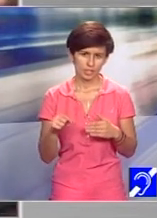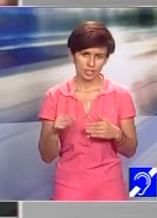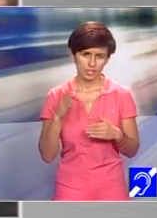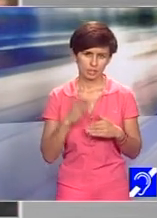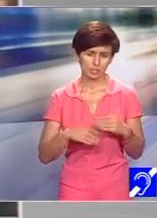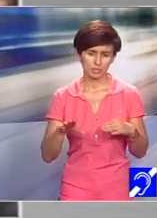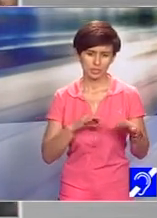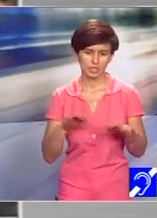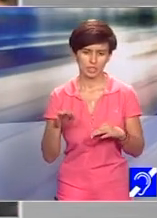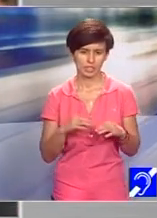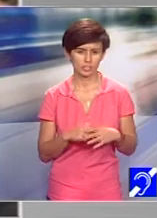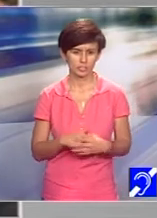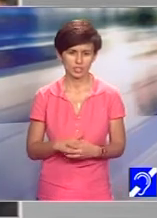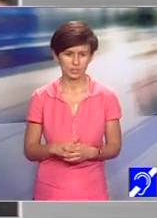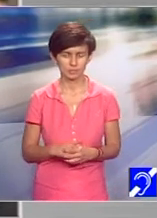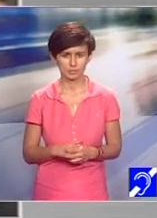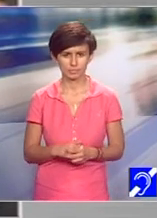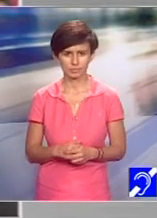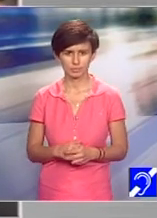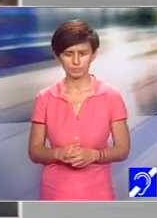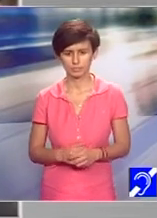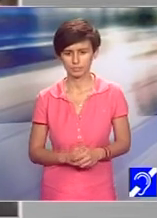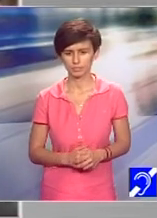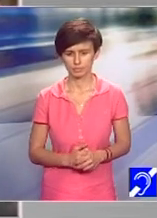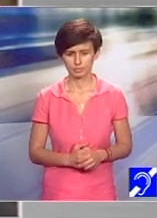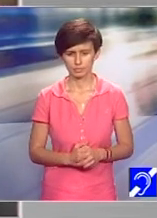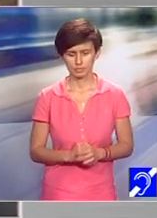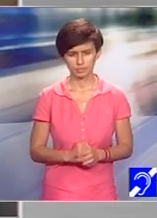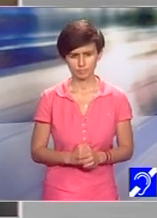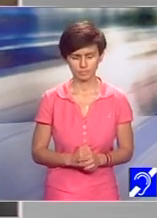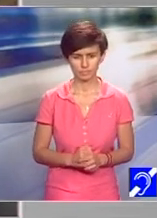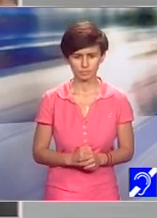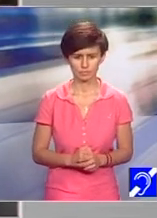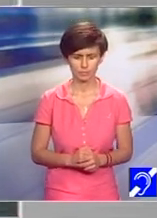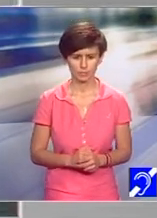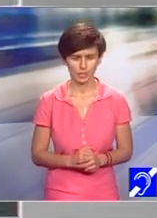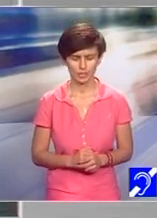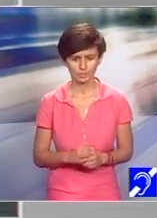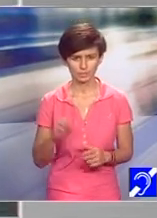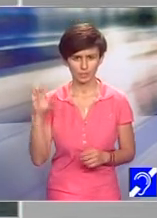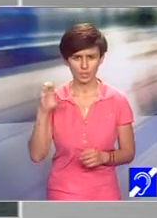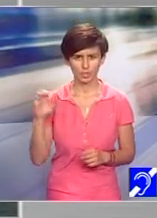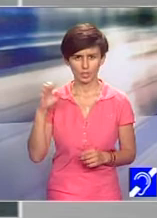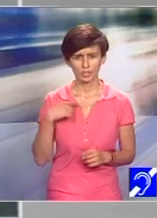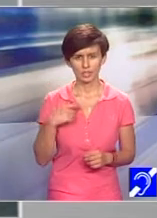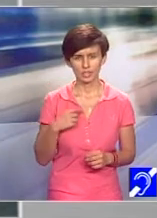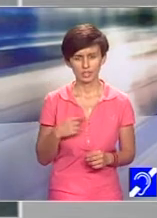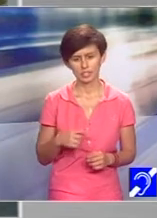4-5 ani pe care o mai au în exercițiul funcției. Da, Europa este șansa